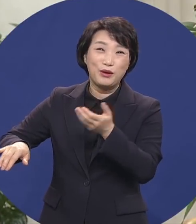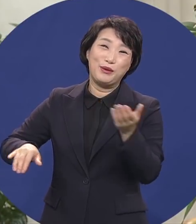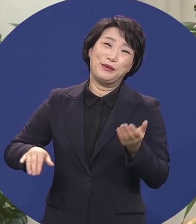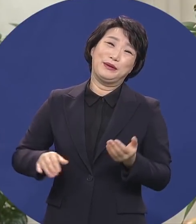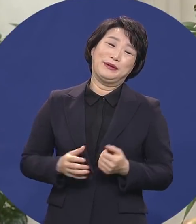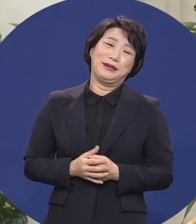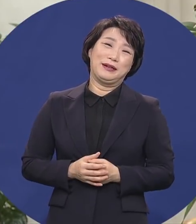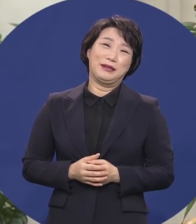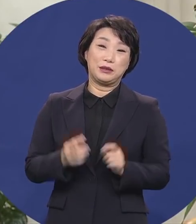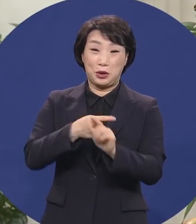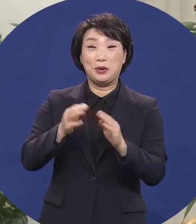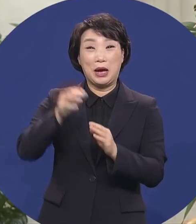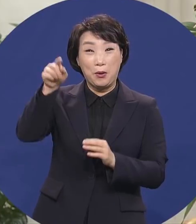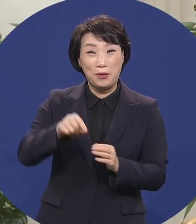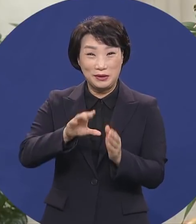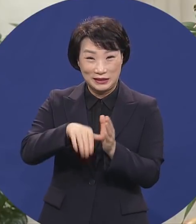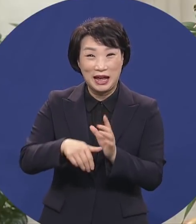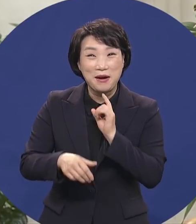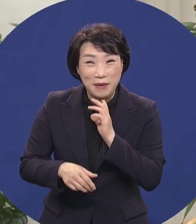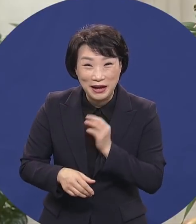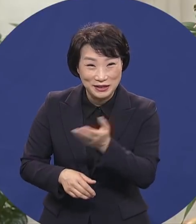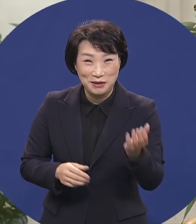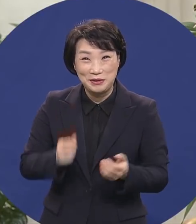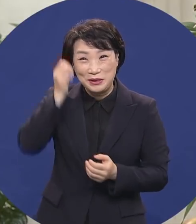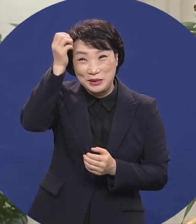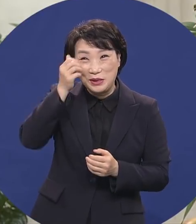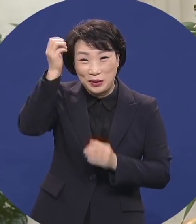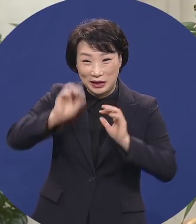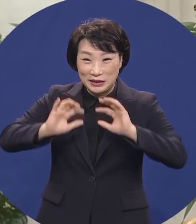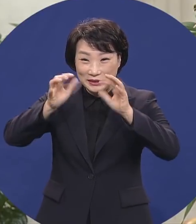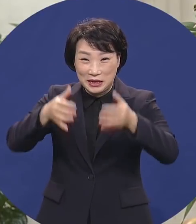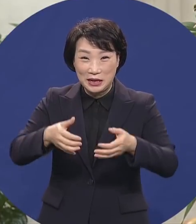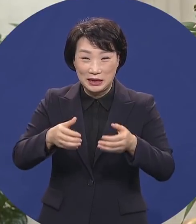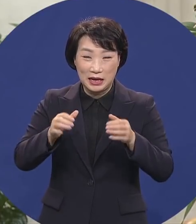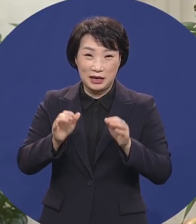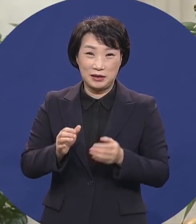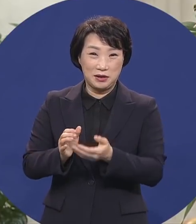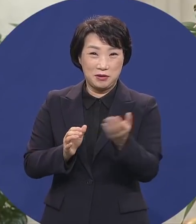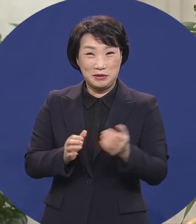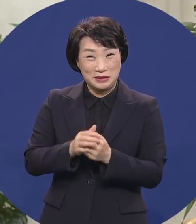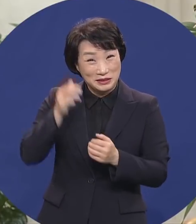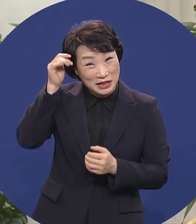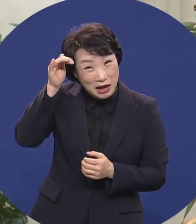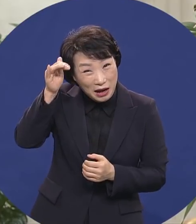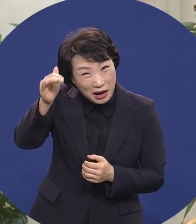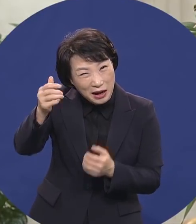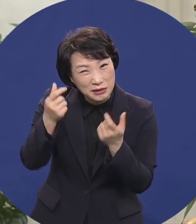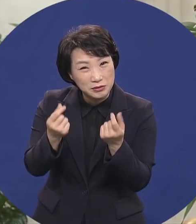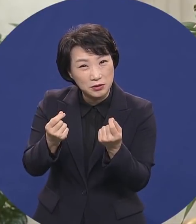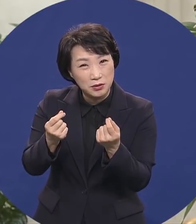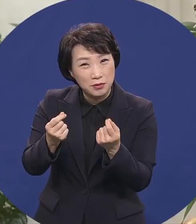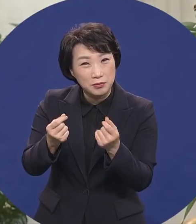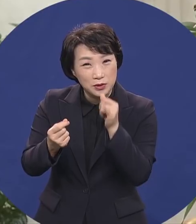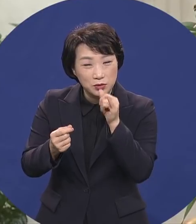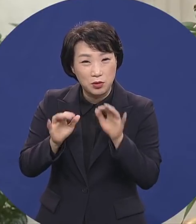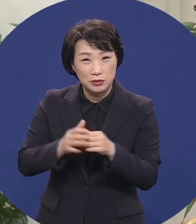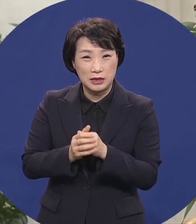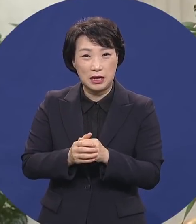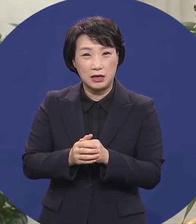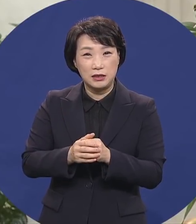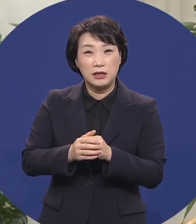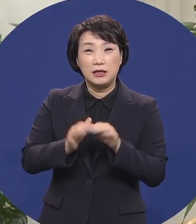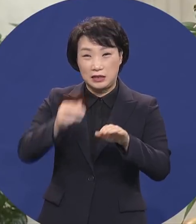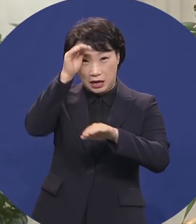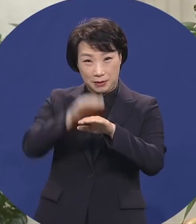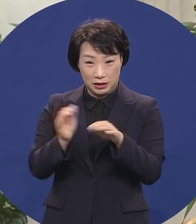그저 교회 올 때만 영적 세계를 사모하는 것처럼 먹고 벌써